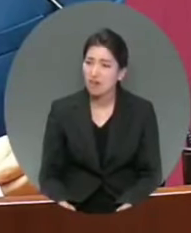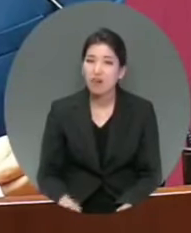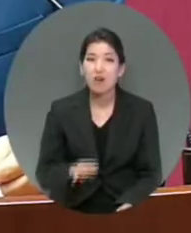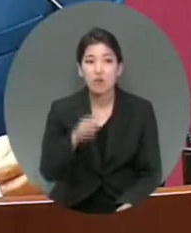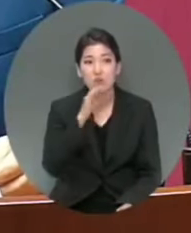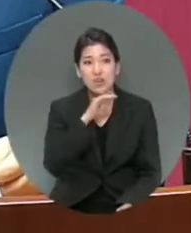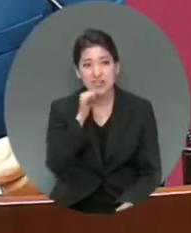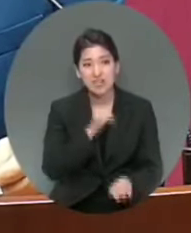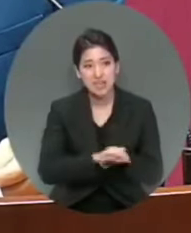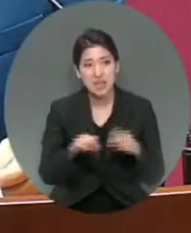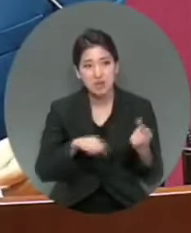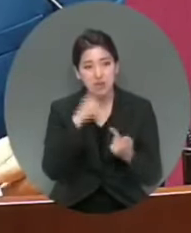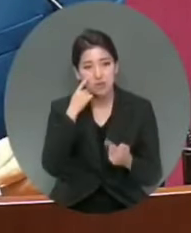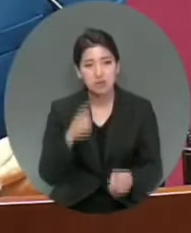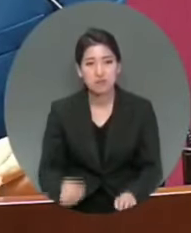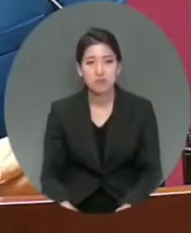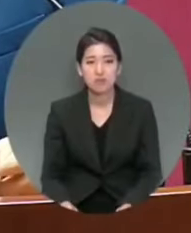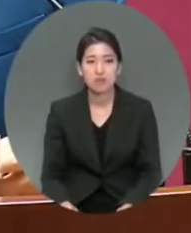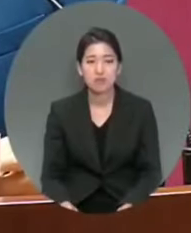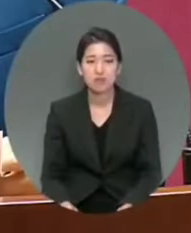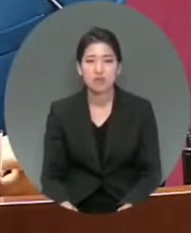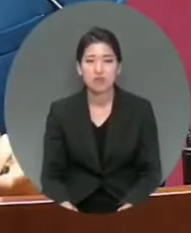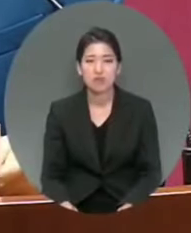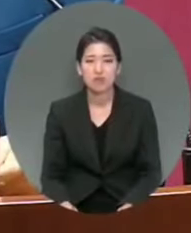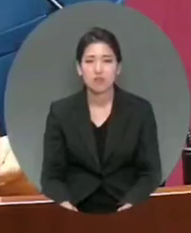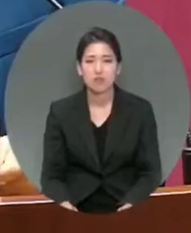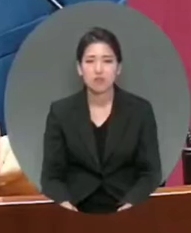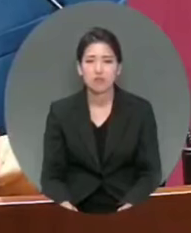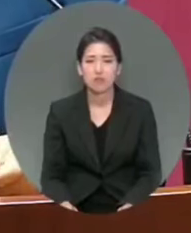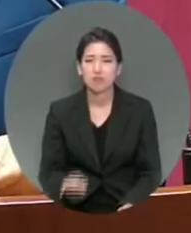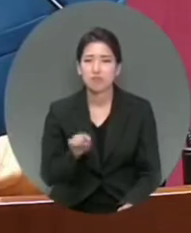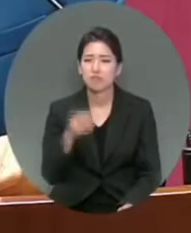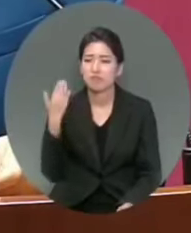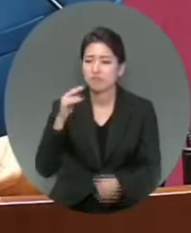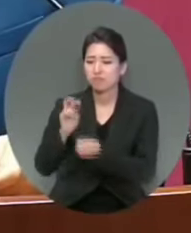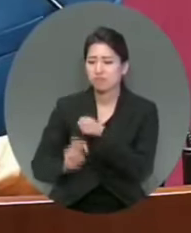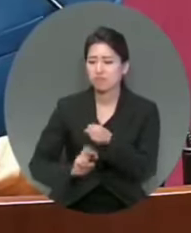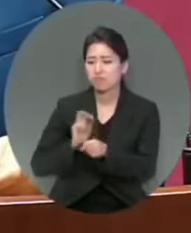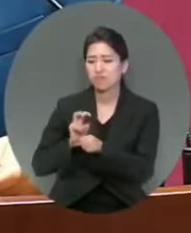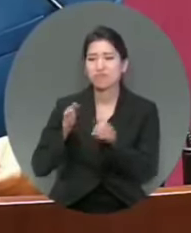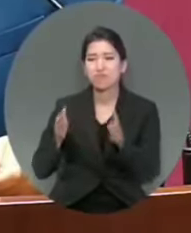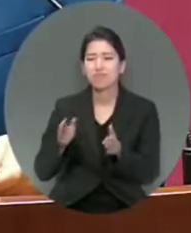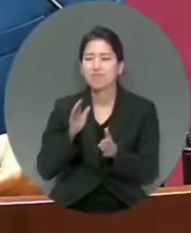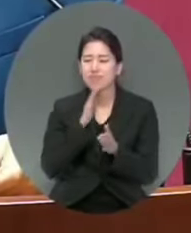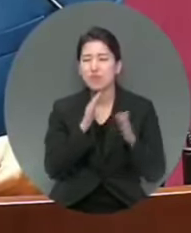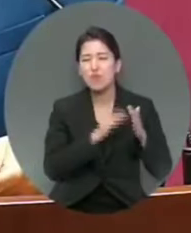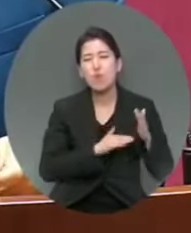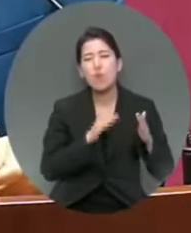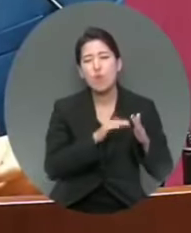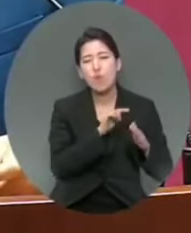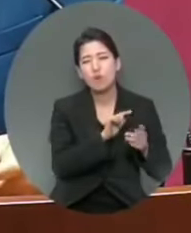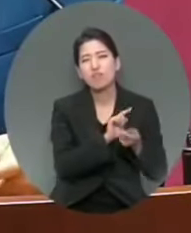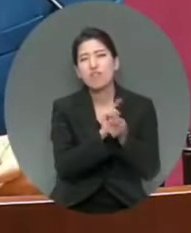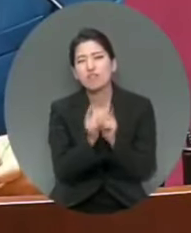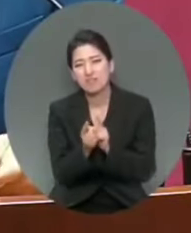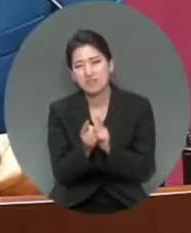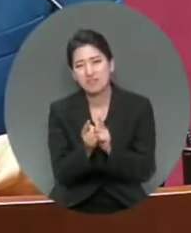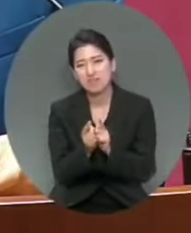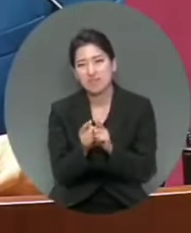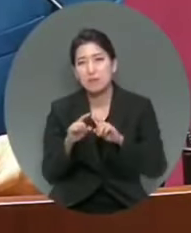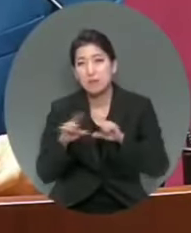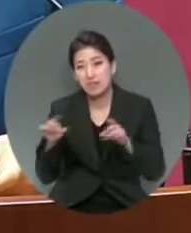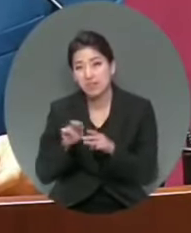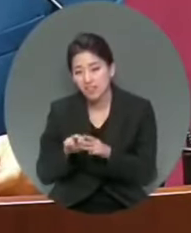하겠습니다. 하신다고 말씀하시는지 저는 이거 지난 20년간 어떻게 보면 공공을 대신해서 이 민간에서